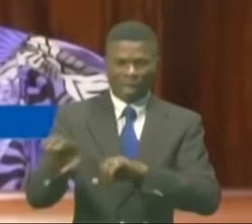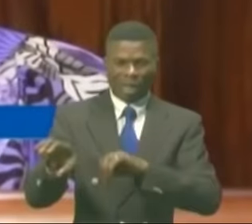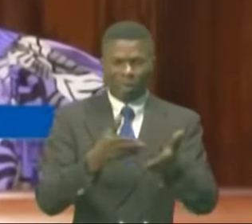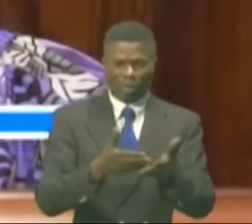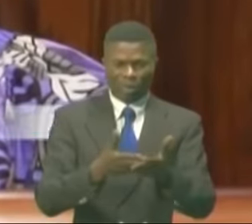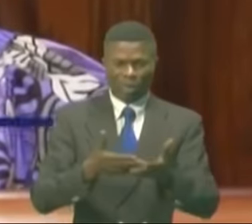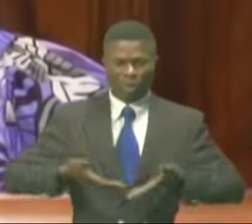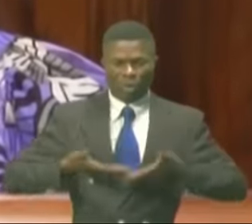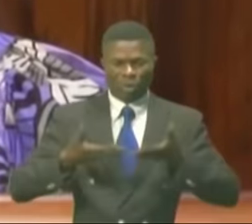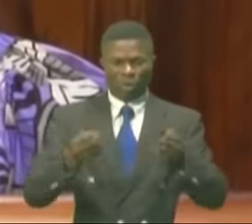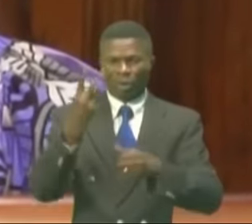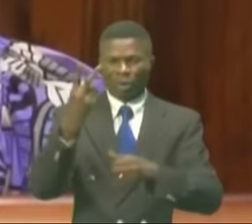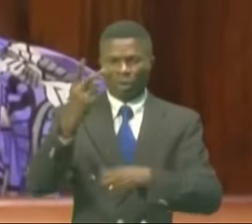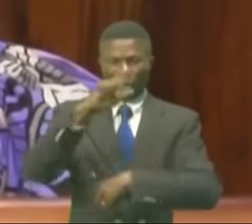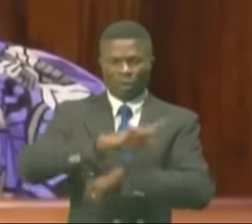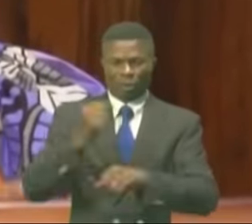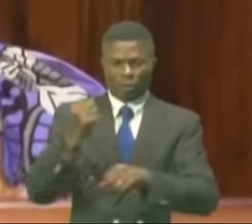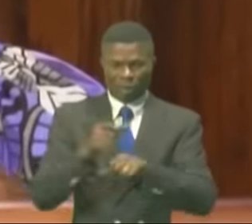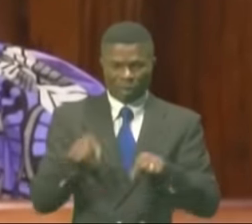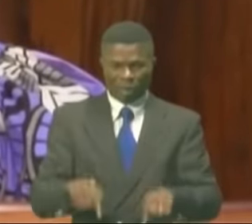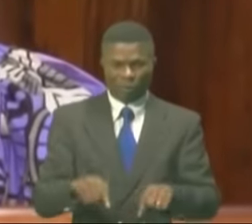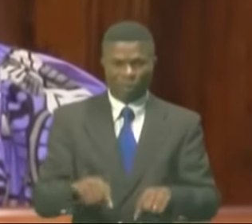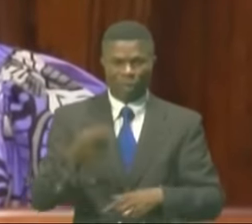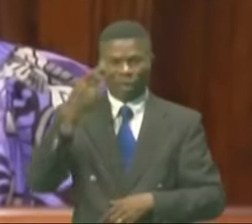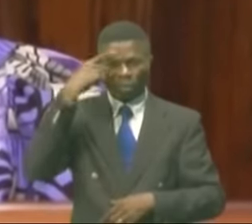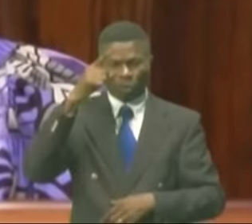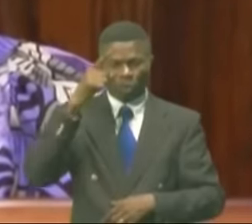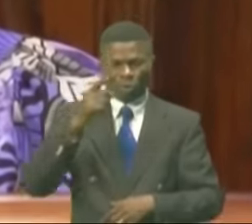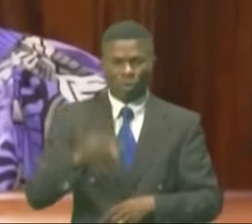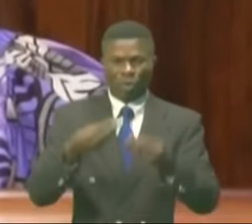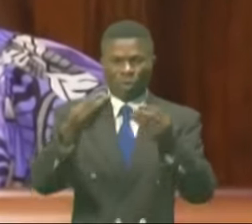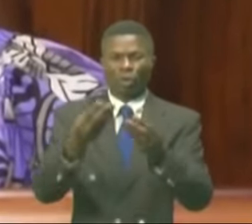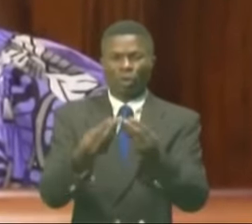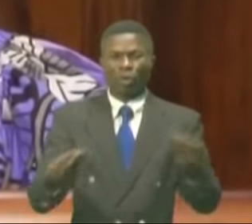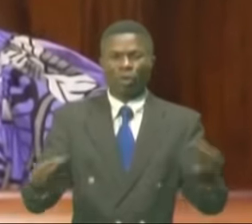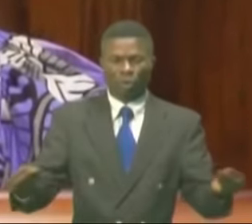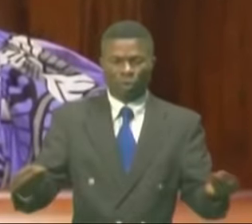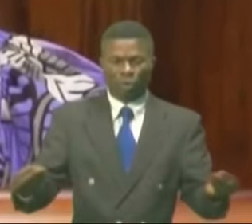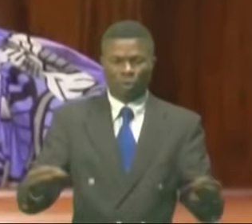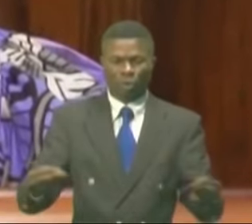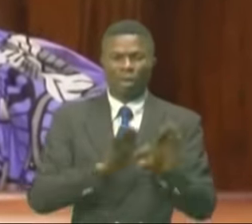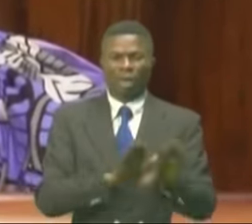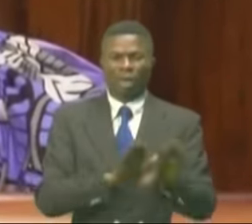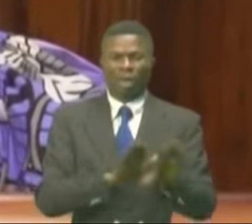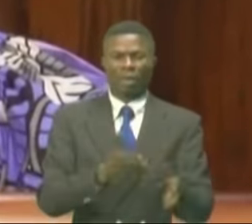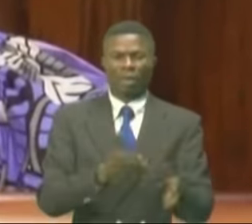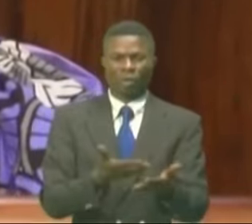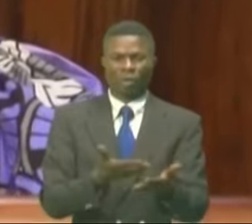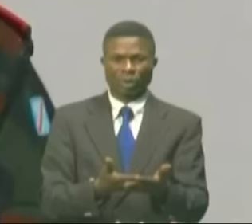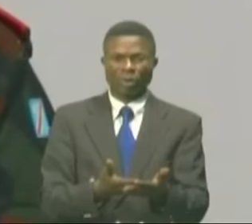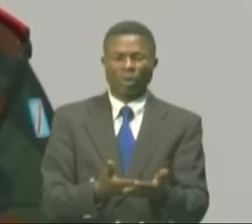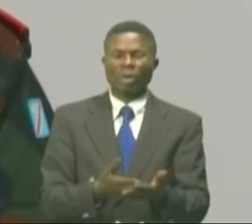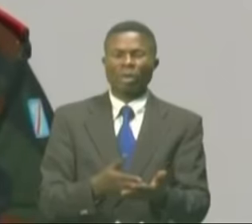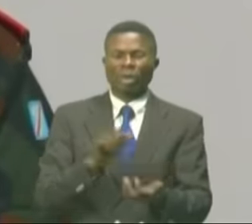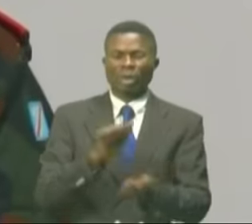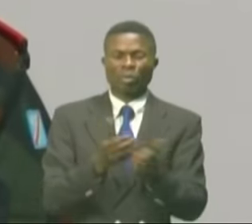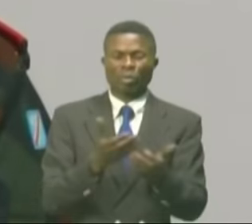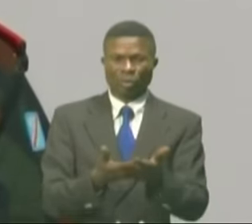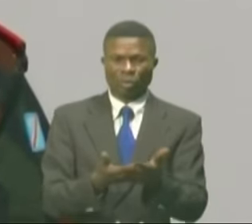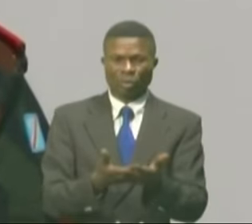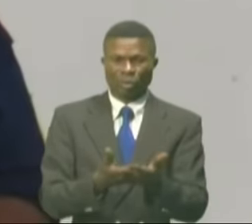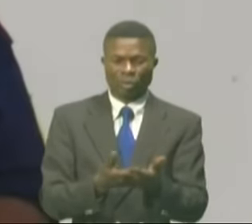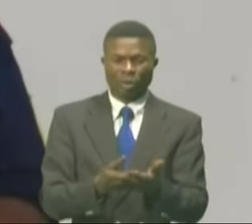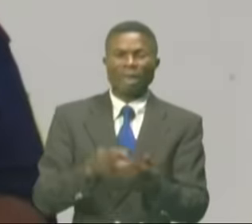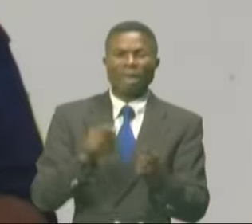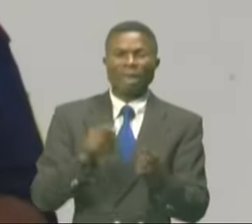rapport à ces deux jours de travaux pour reproduire les résultats que nous attendons de ces cogitations. Le point